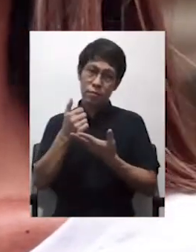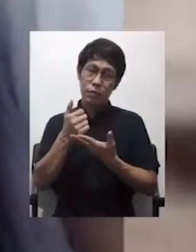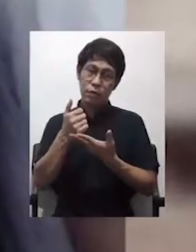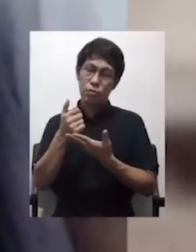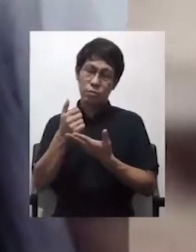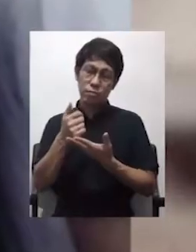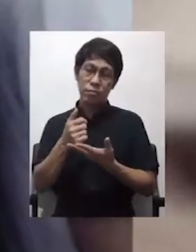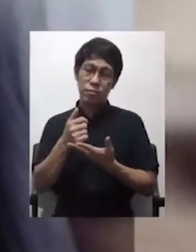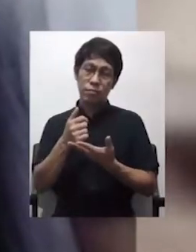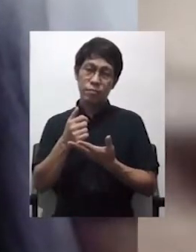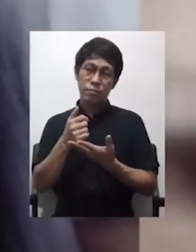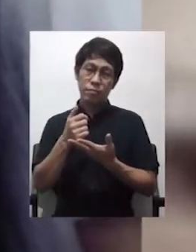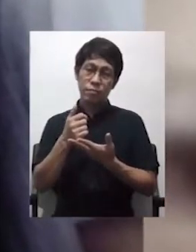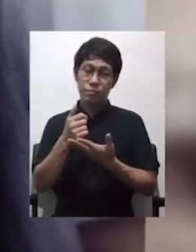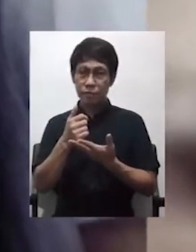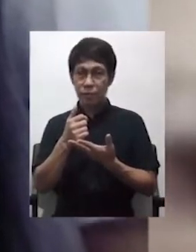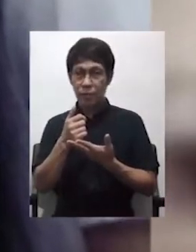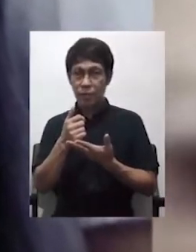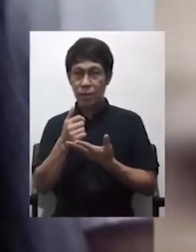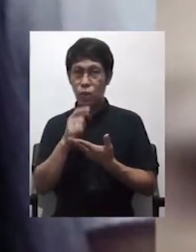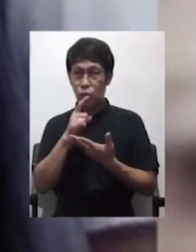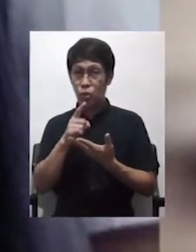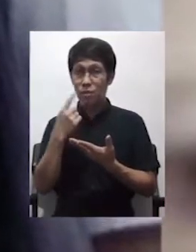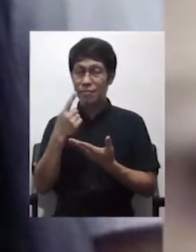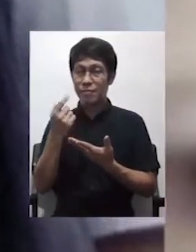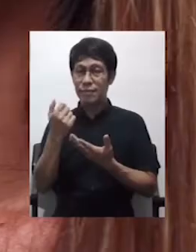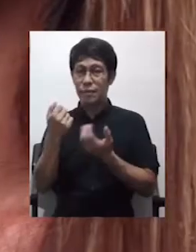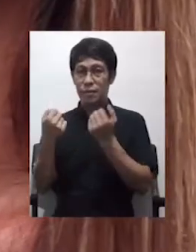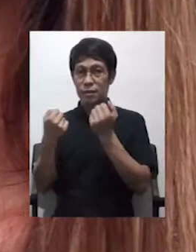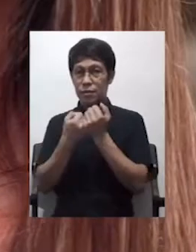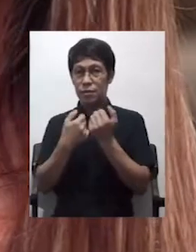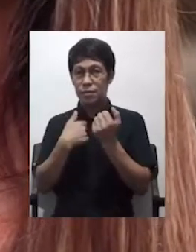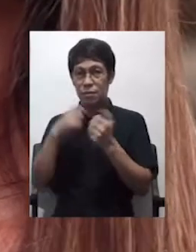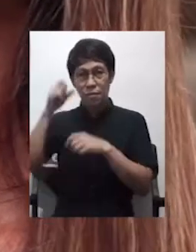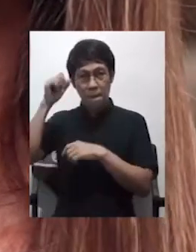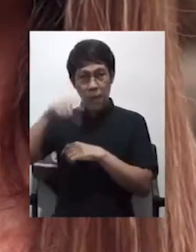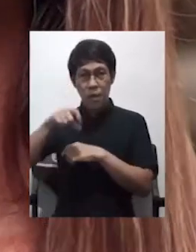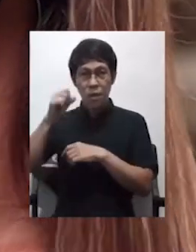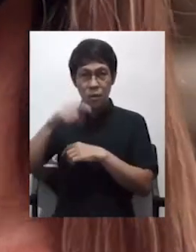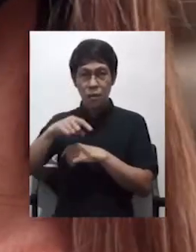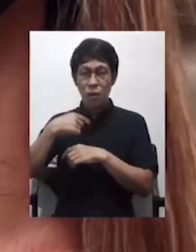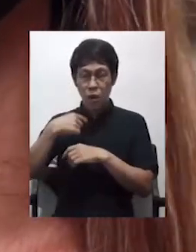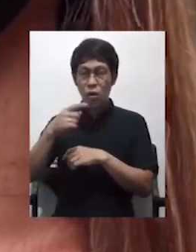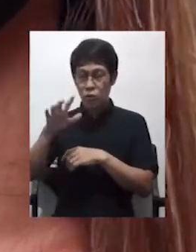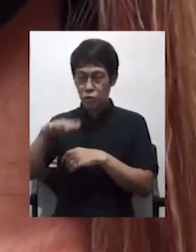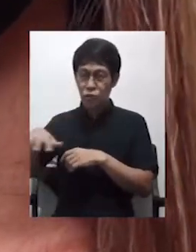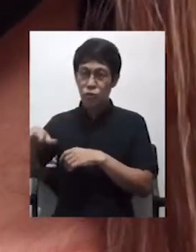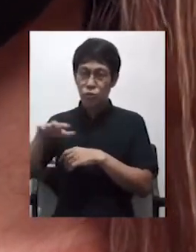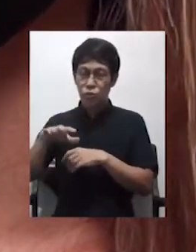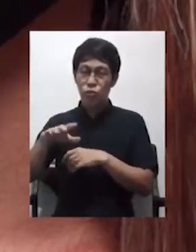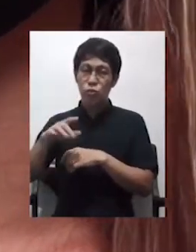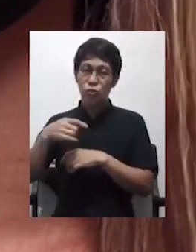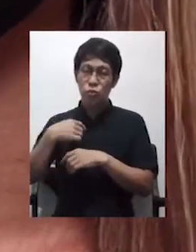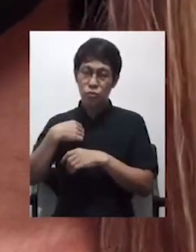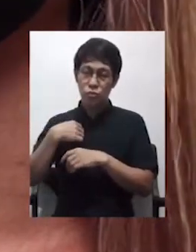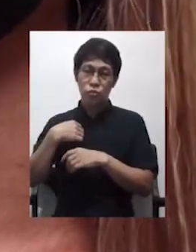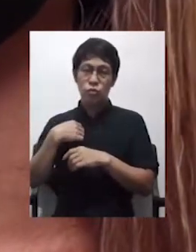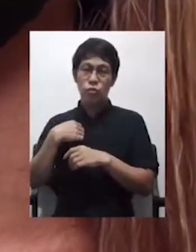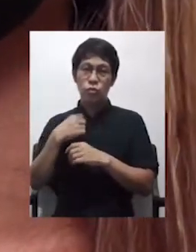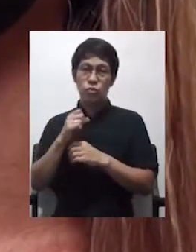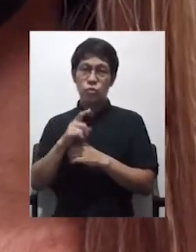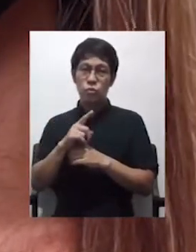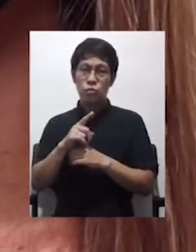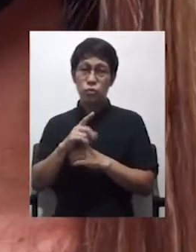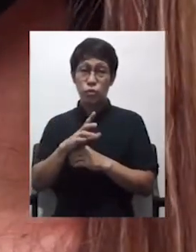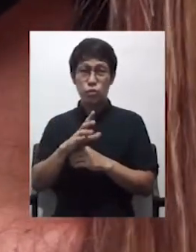na kung nandiyan na sumusuporta sa'yo, mga kapatid. Lahat po ginagawa namin. Hindi rin po namin nahayaan na mawala sa amin